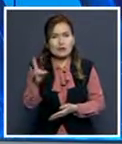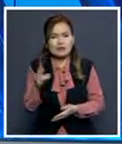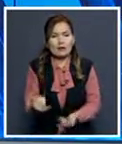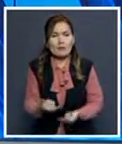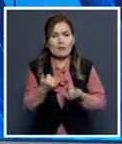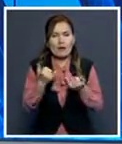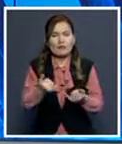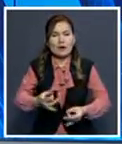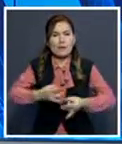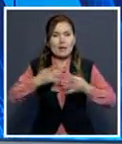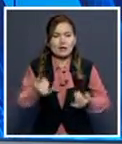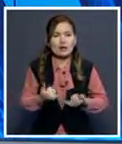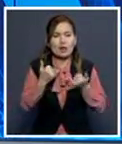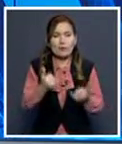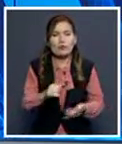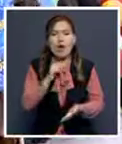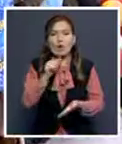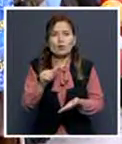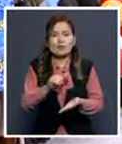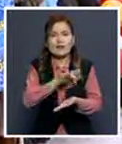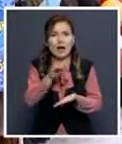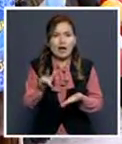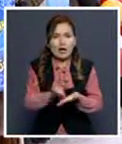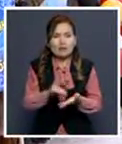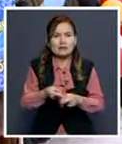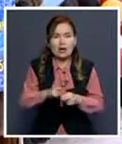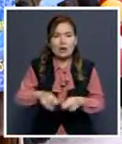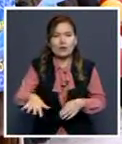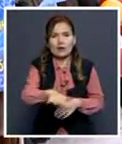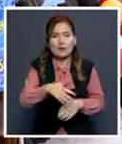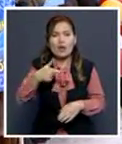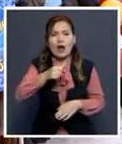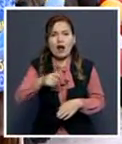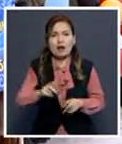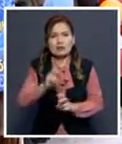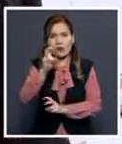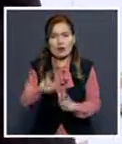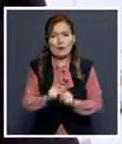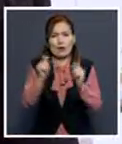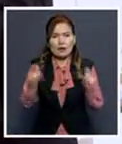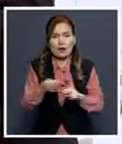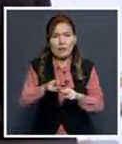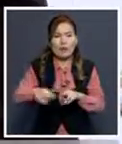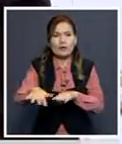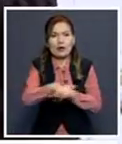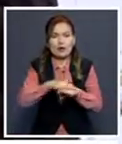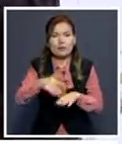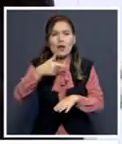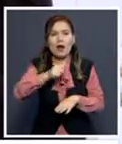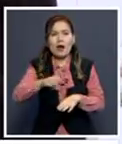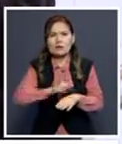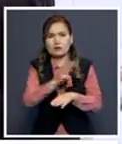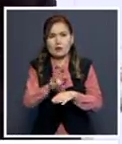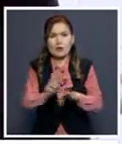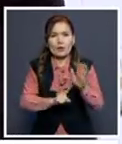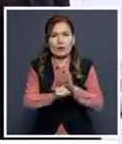Федоров кентінің тұрғындары зор қуанышқа кенелді. Аудан орталығында газ тарату қондырғысы іске қосылып, тұрғындар көгілдір отынды тұтына бастады. Осыдан бірнеше